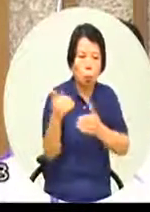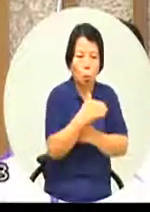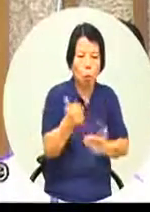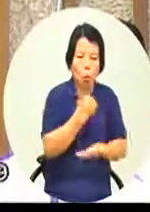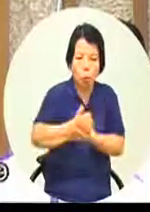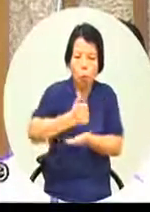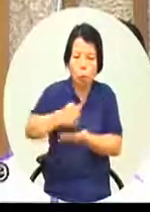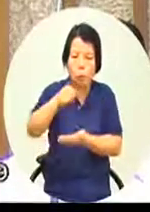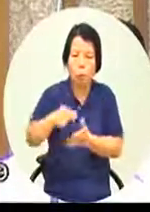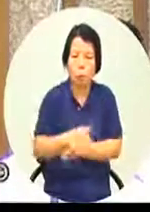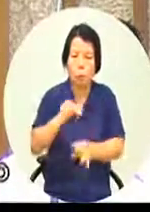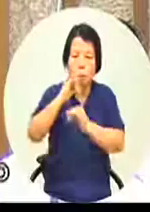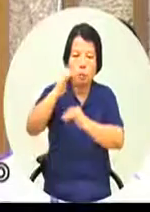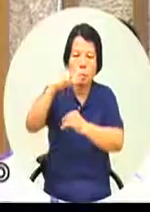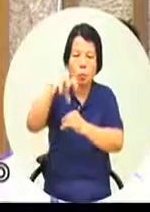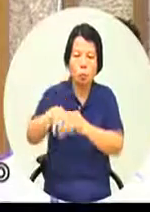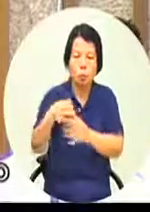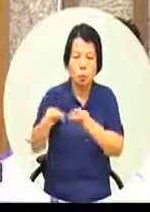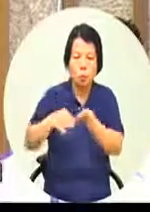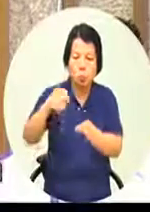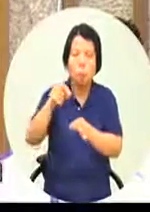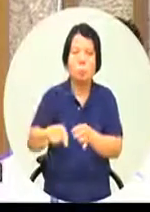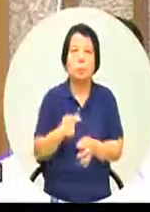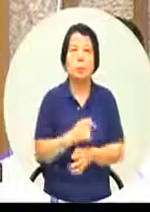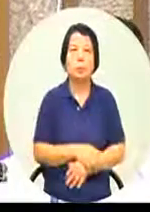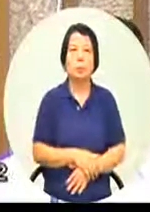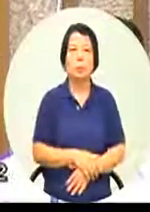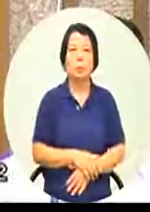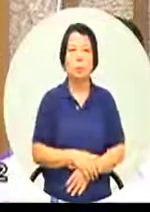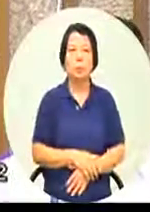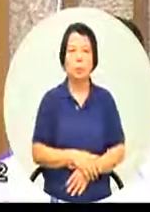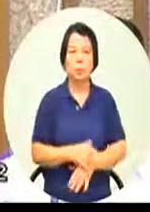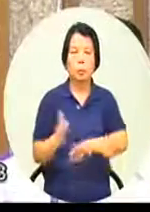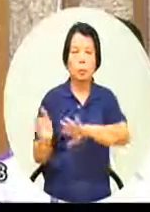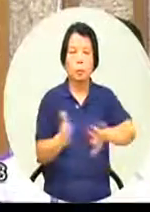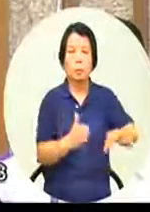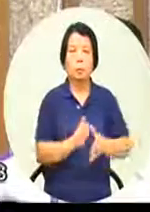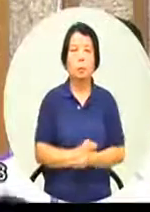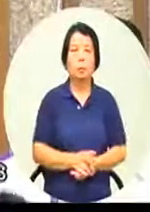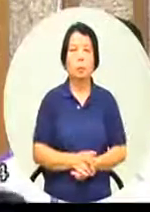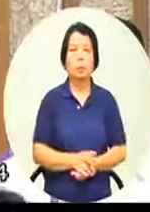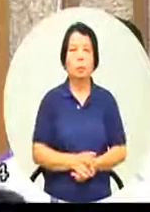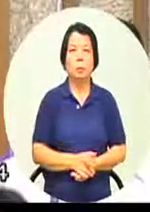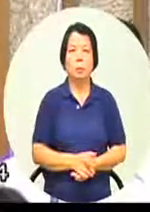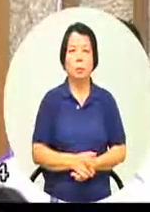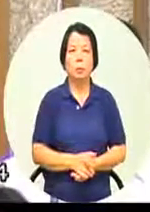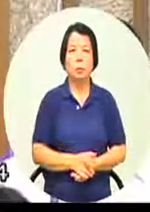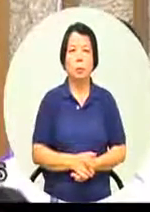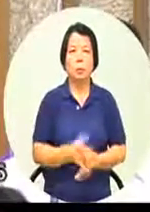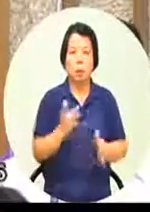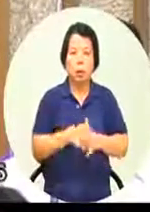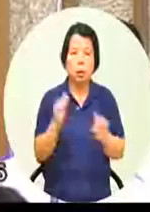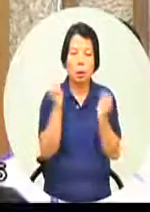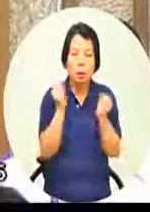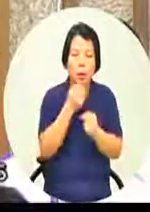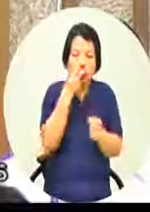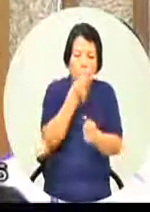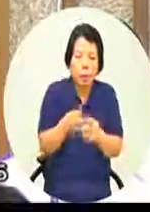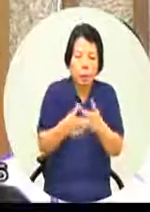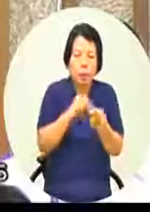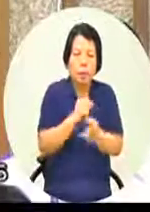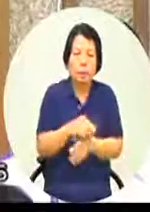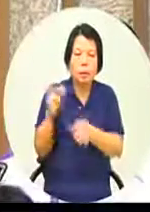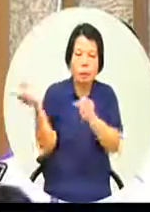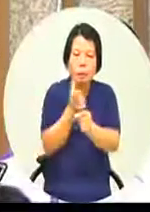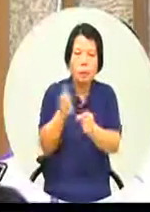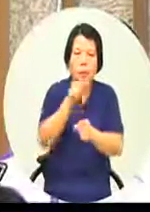般消费者可以接触到的通路这一的部分。那另外在当然就是说经历了寒害以及风灾之后相关的这一